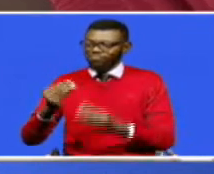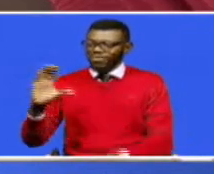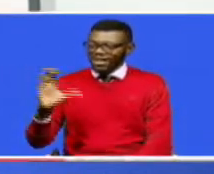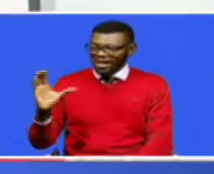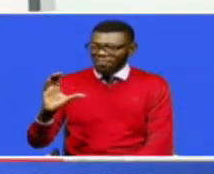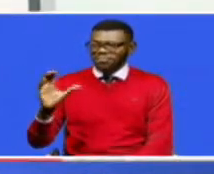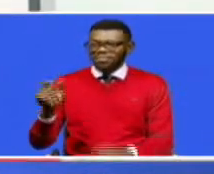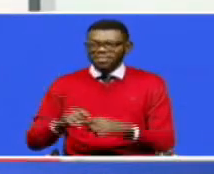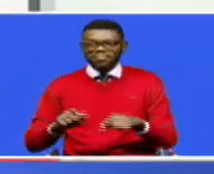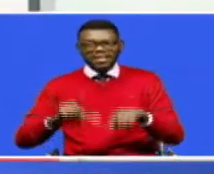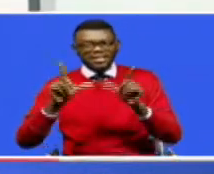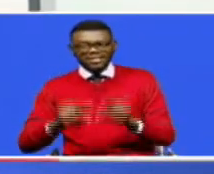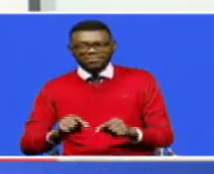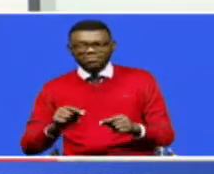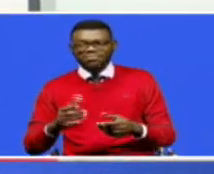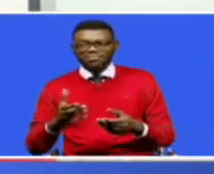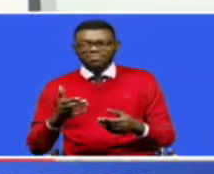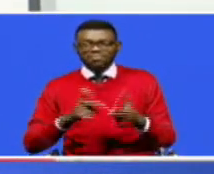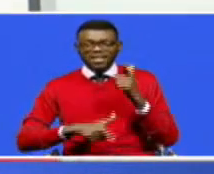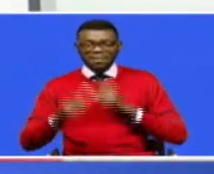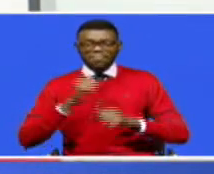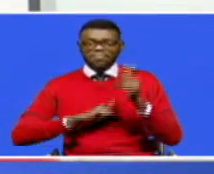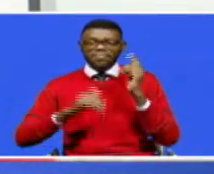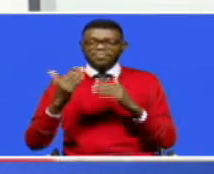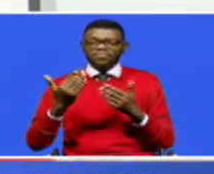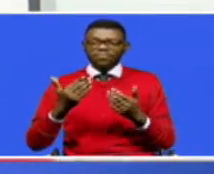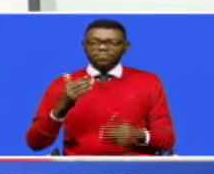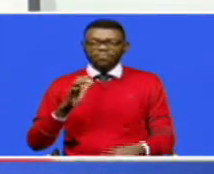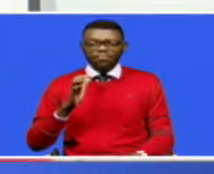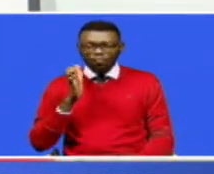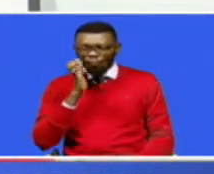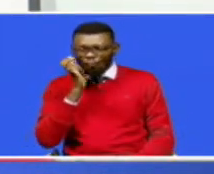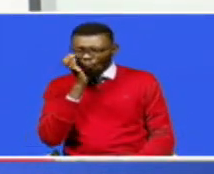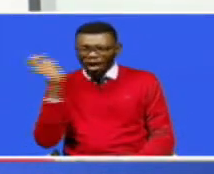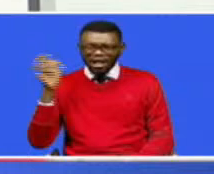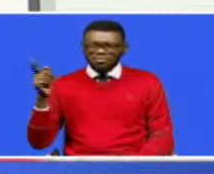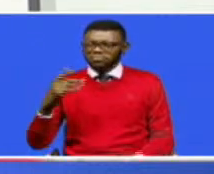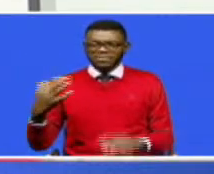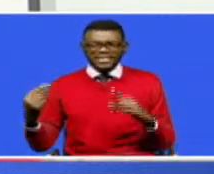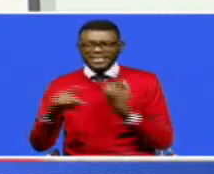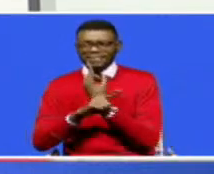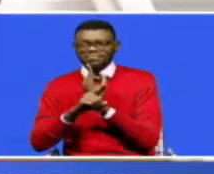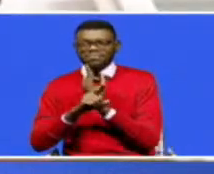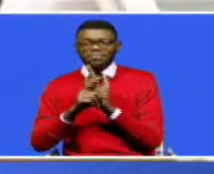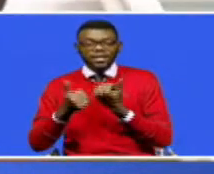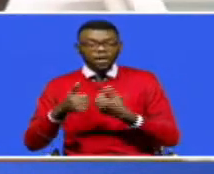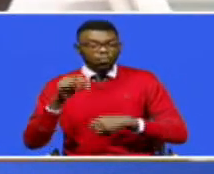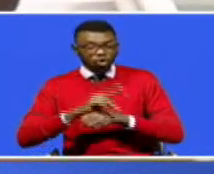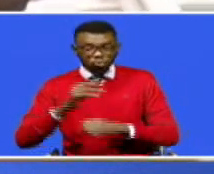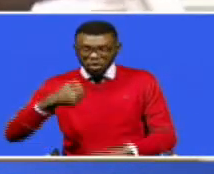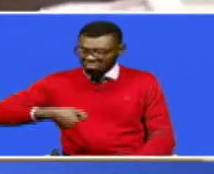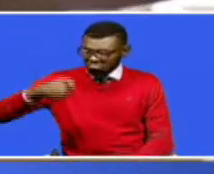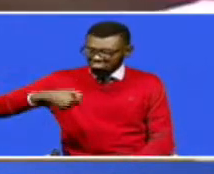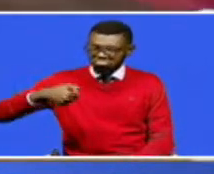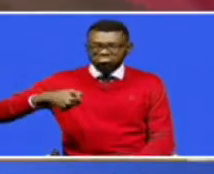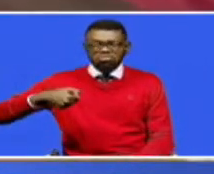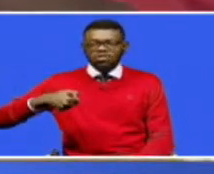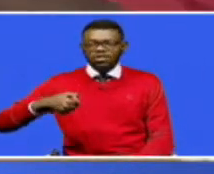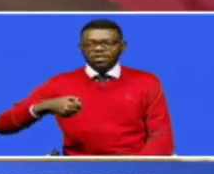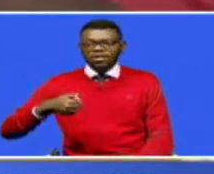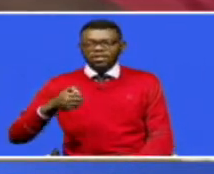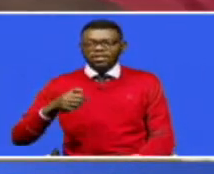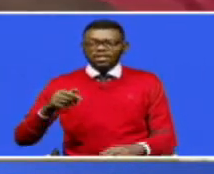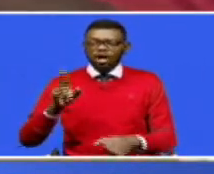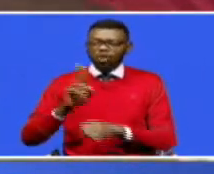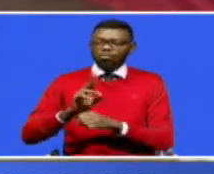nafuu. Maziwa mala ya kisasa sio kama ya zamani, kwa sababu watumii bado ile kibuyu ya zamani sotet,